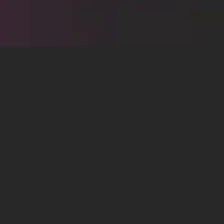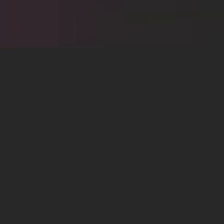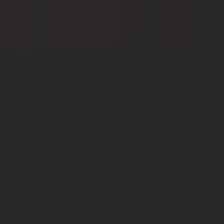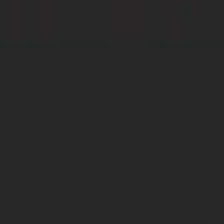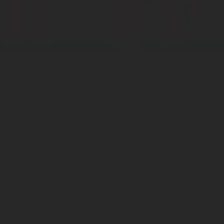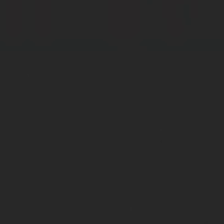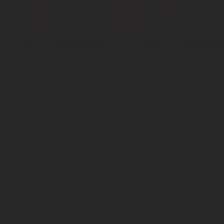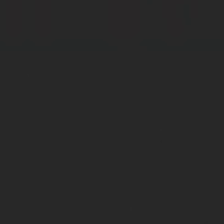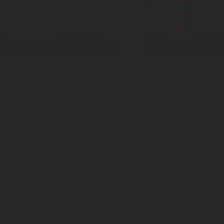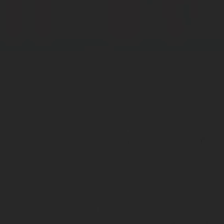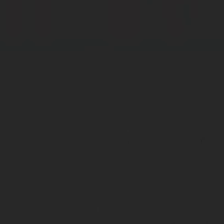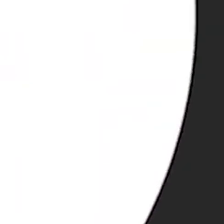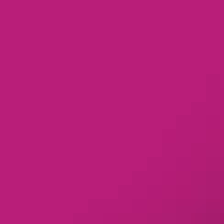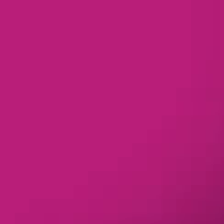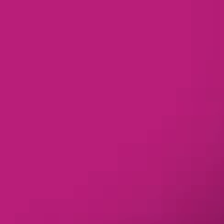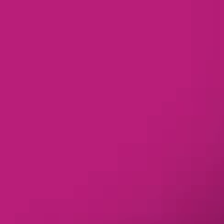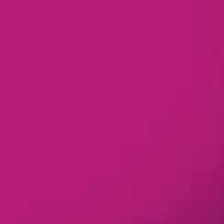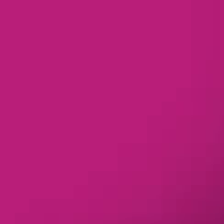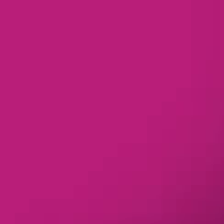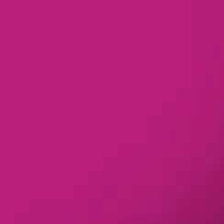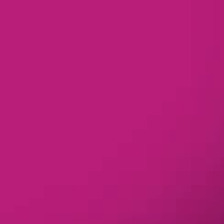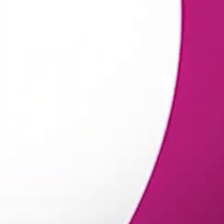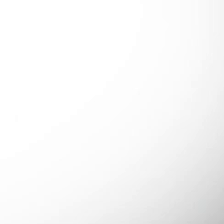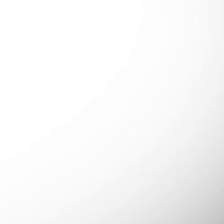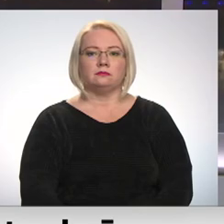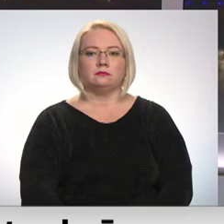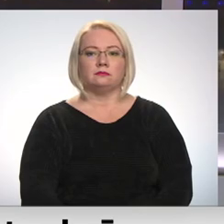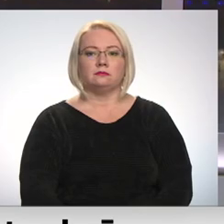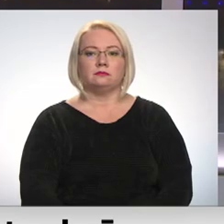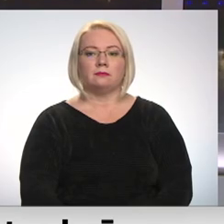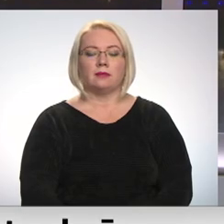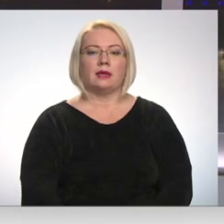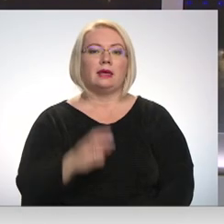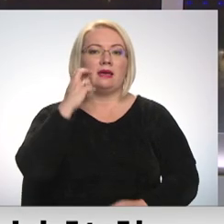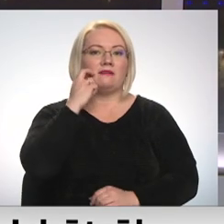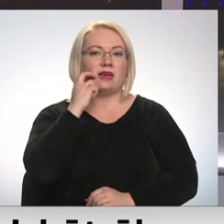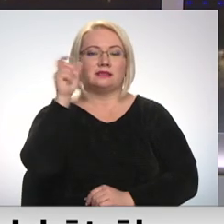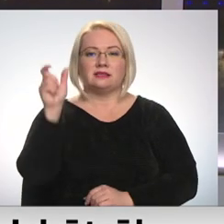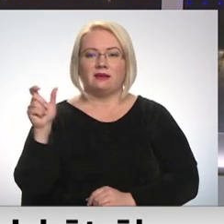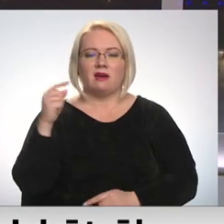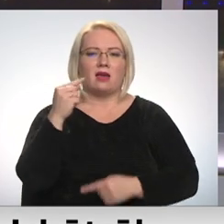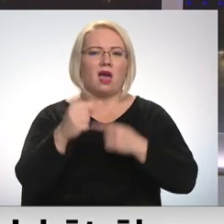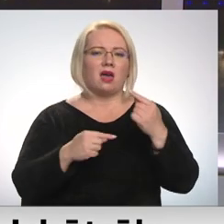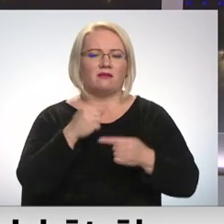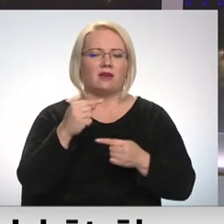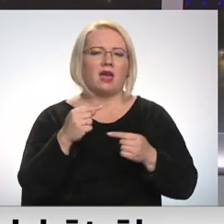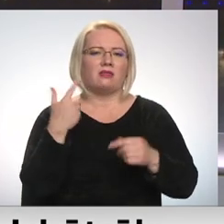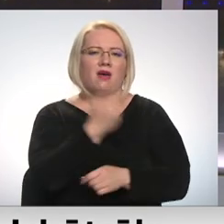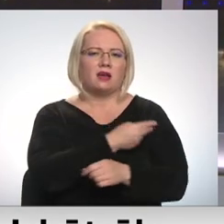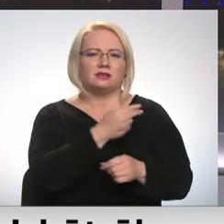Re, visi ēters ir te! Seniorā izvienu vakcinēju skūtre